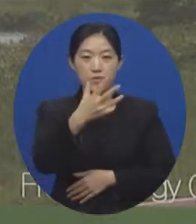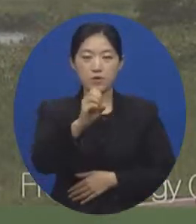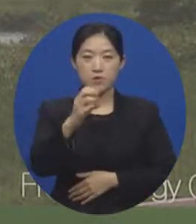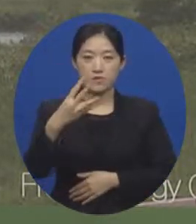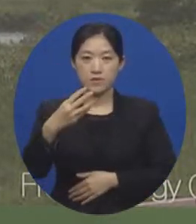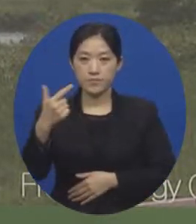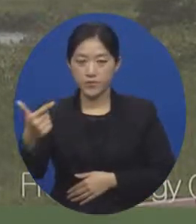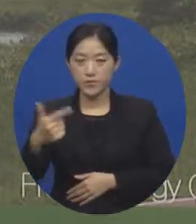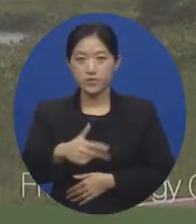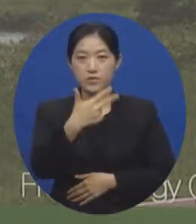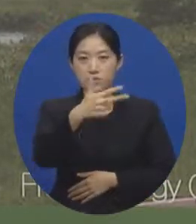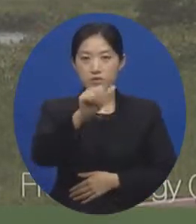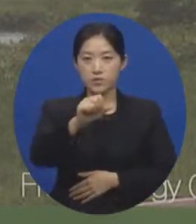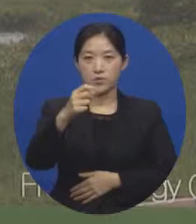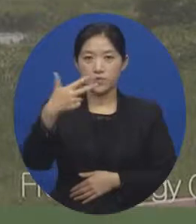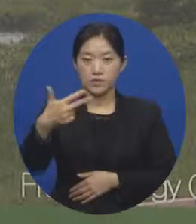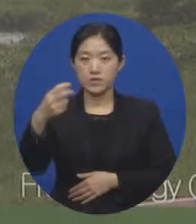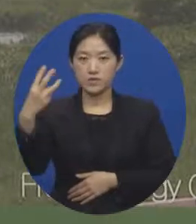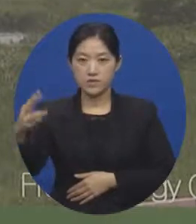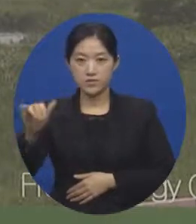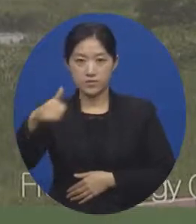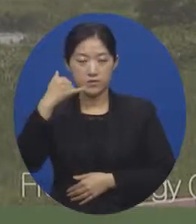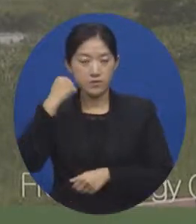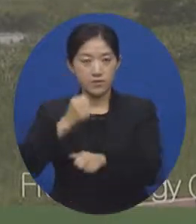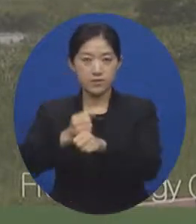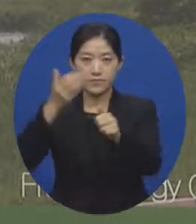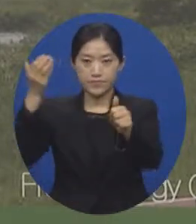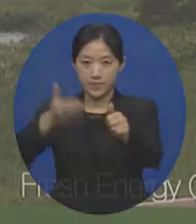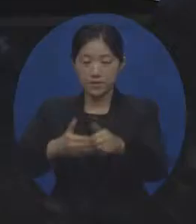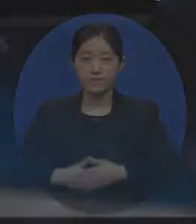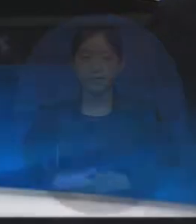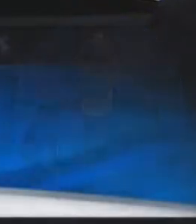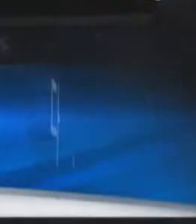8036-7573번으로 문의하시기 바랍니다. 이번 주 주요 소식입니다.